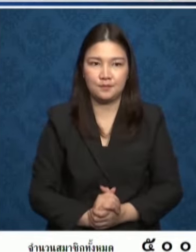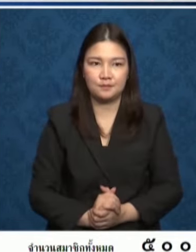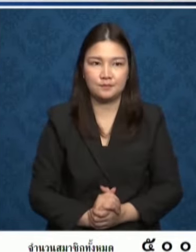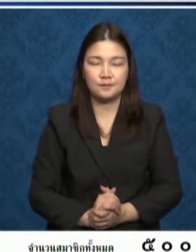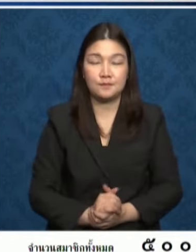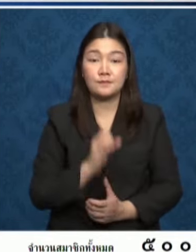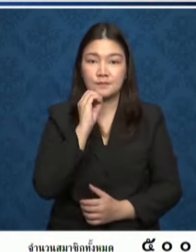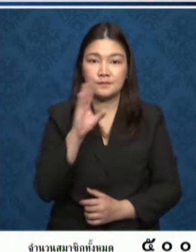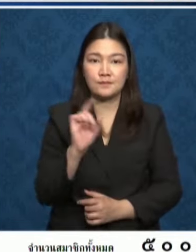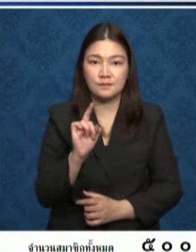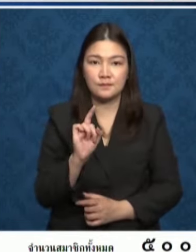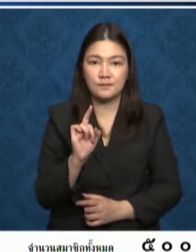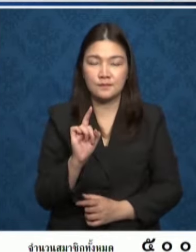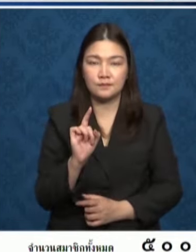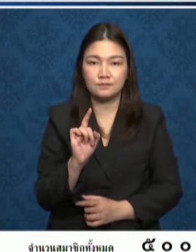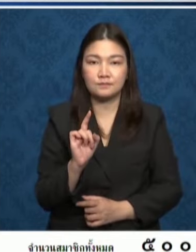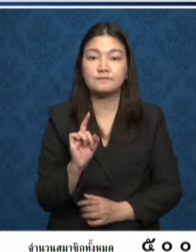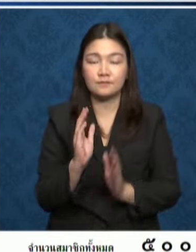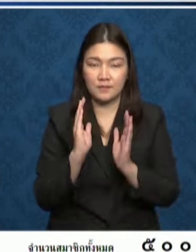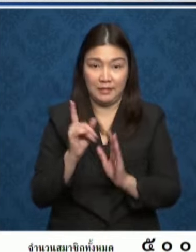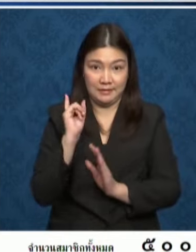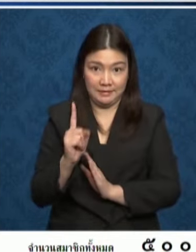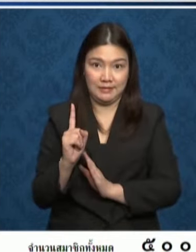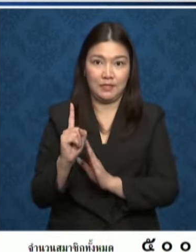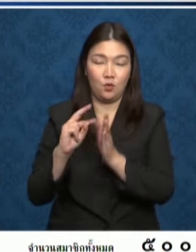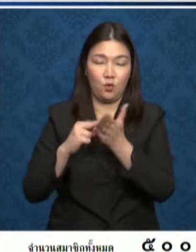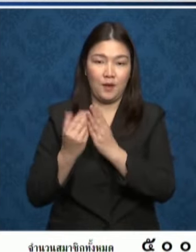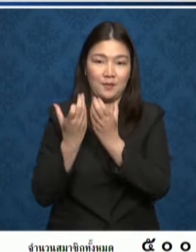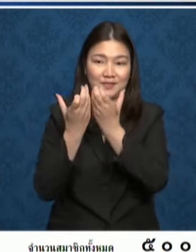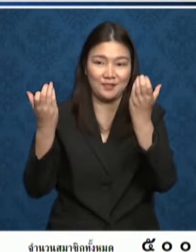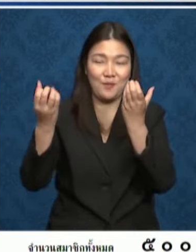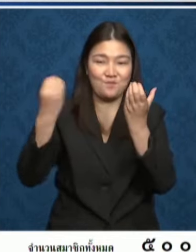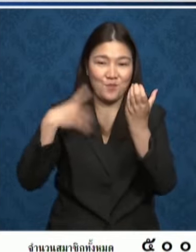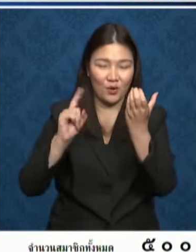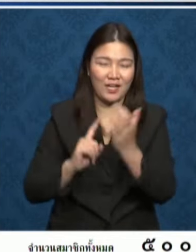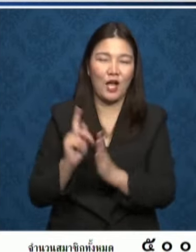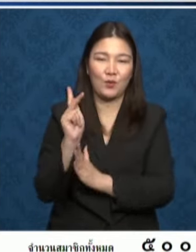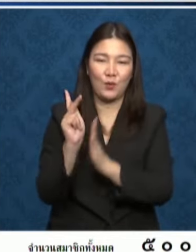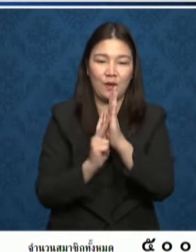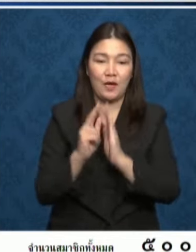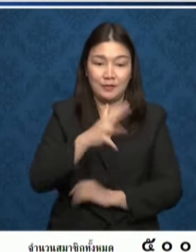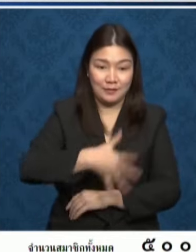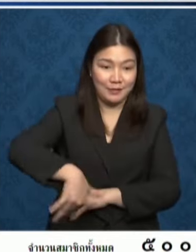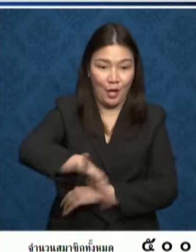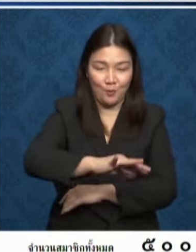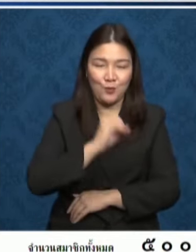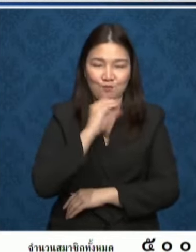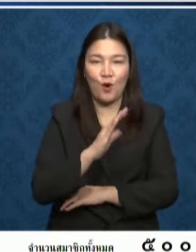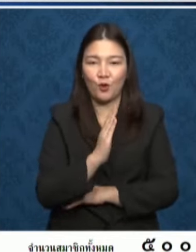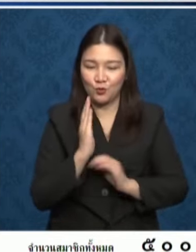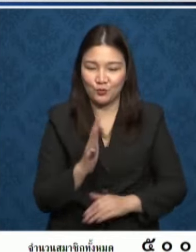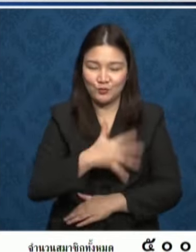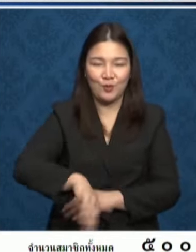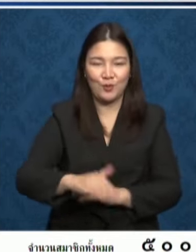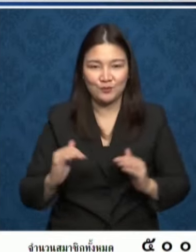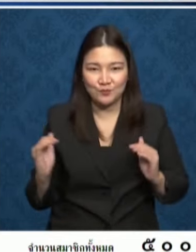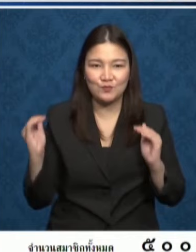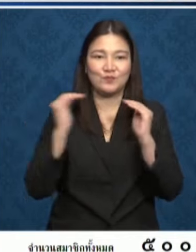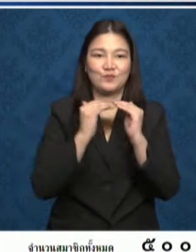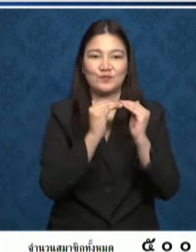ผมได้บอกไปนะครับแม้ว่าเราจะมีกฎหมายที่รับรองความเท่าเทียมกันอย่างเป็นทางการแล้วนะครับแต่กลุ่มชาติ